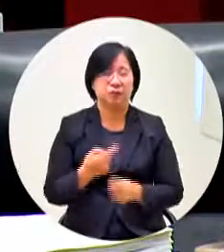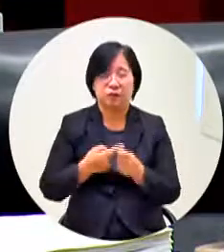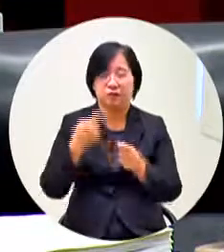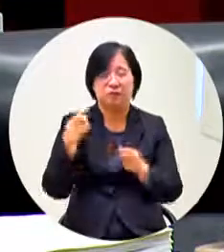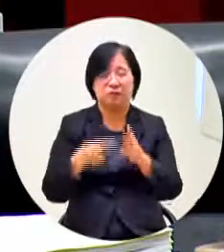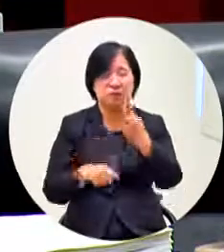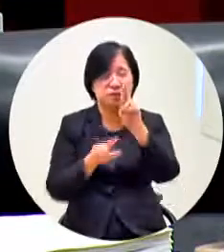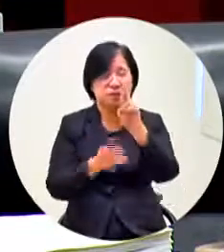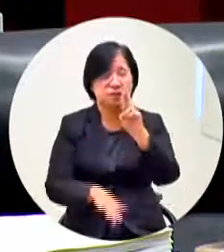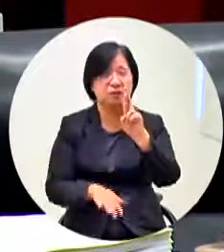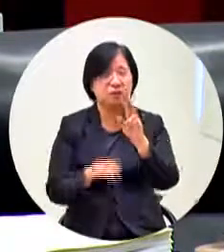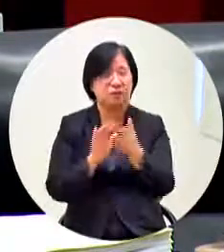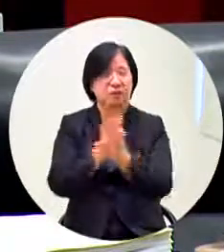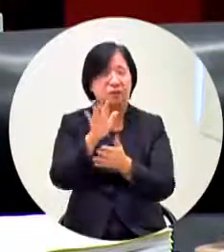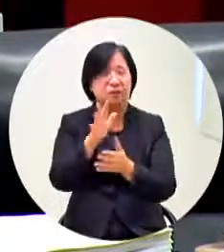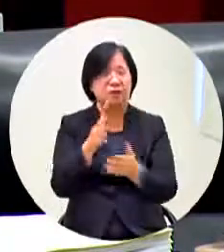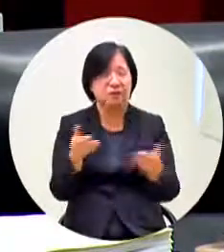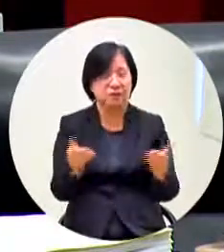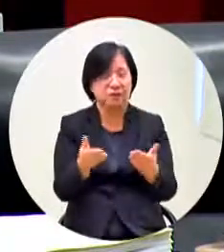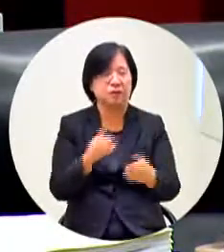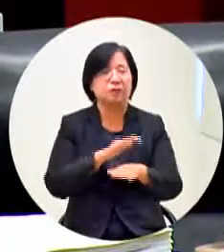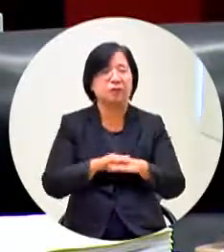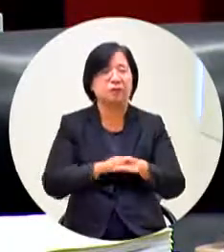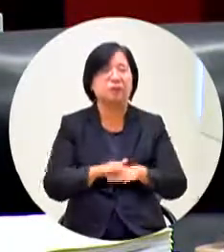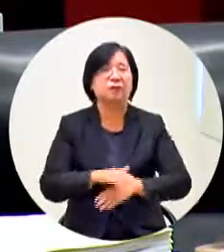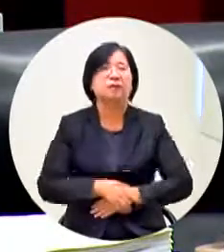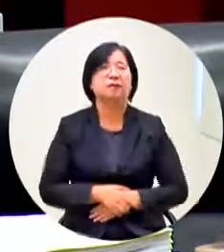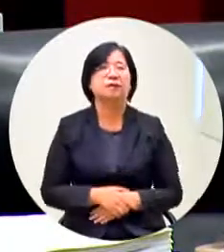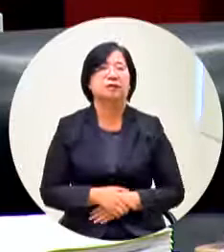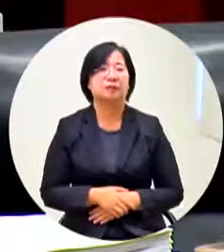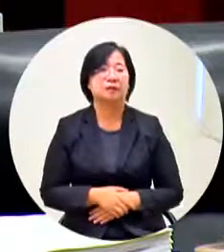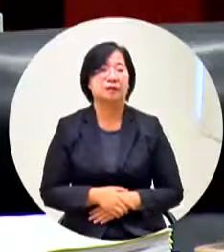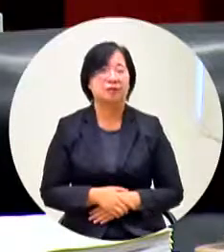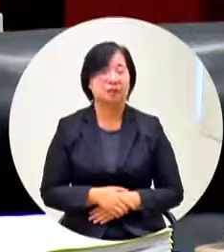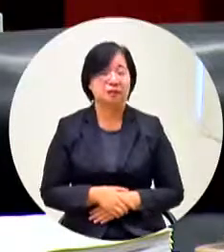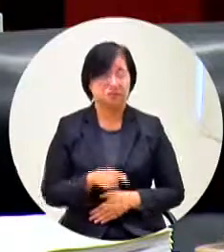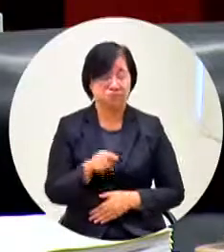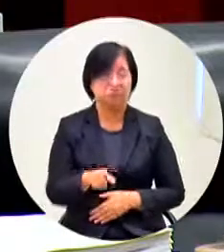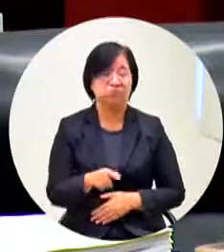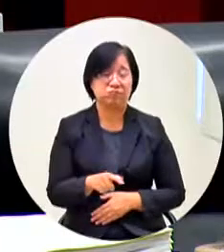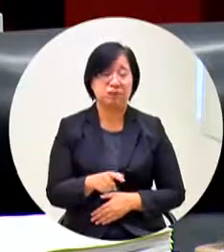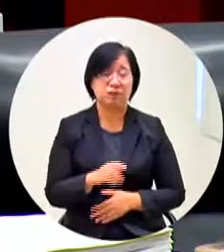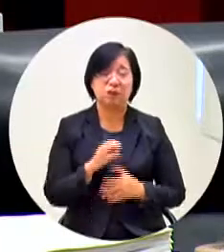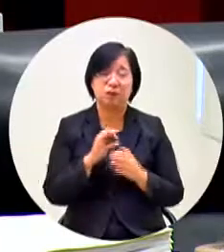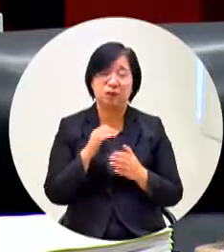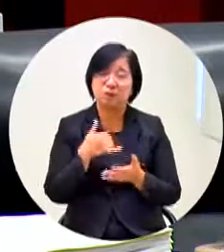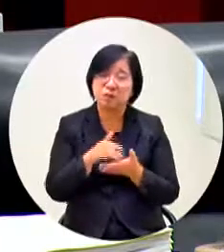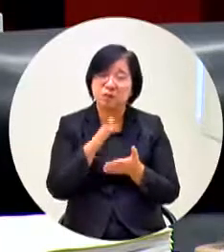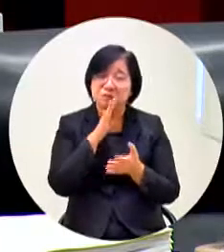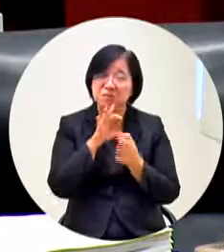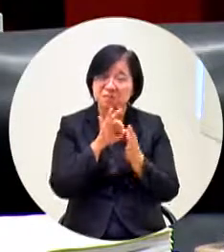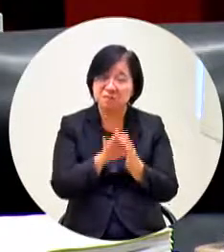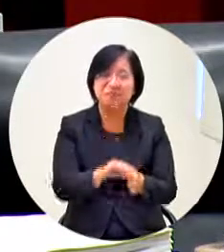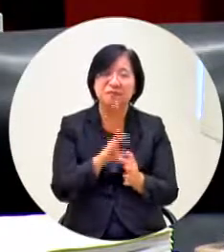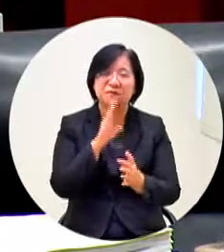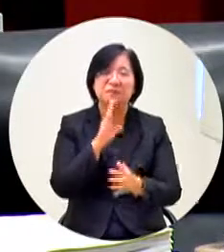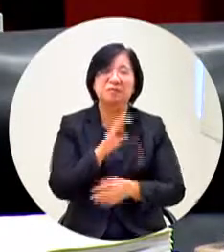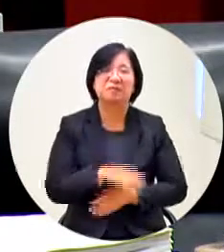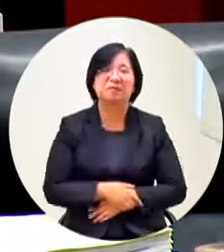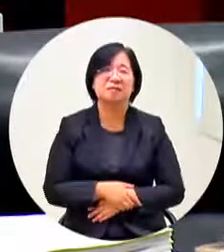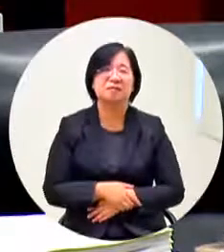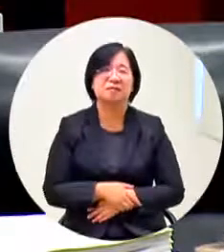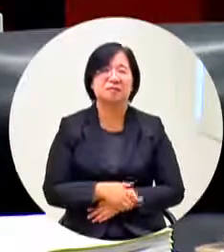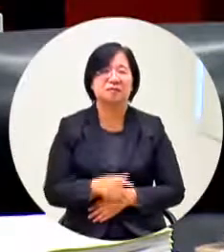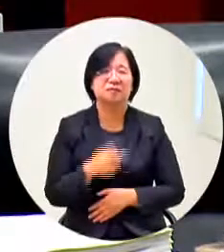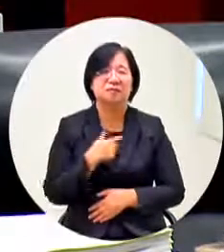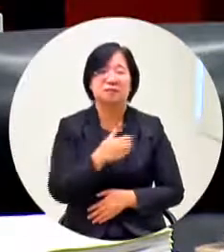来一定会好好的来做，啊，所以这个应该也算延续性了哈。 市长，你袂使甲我讲，你无管理